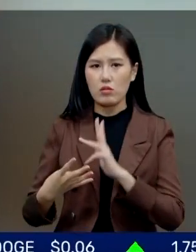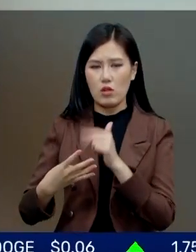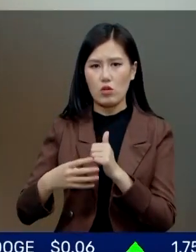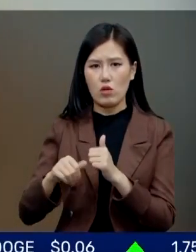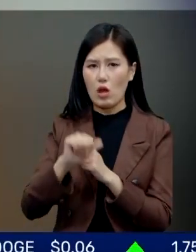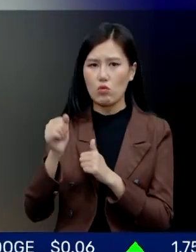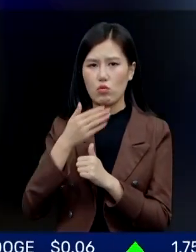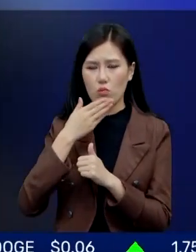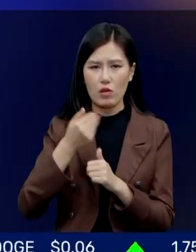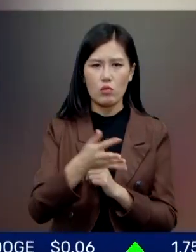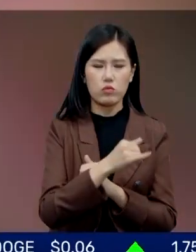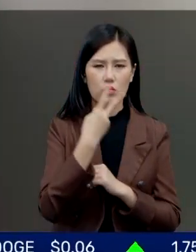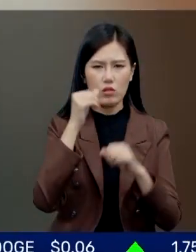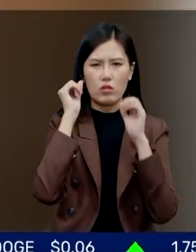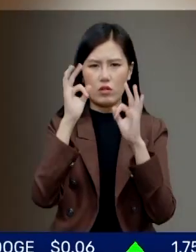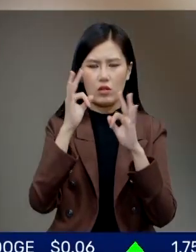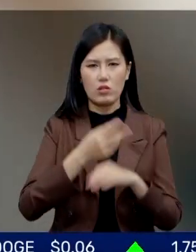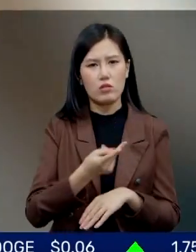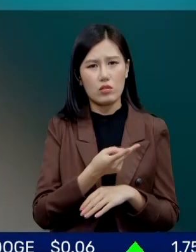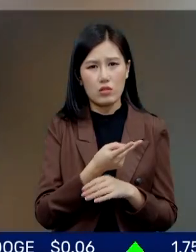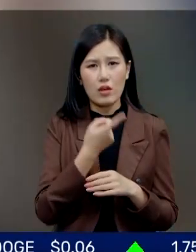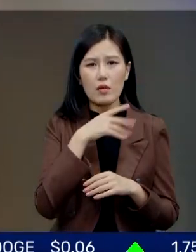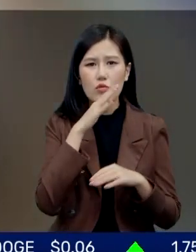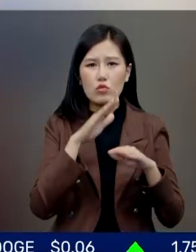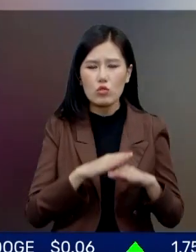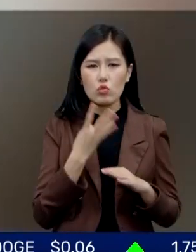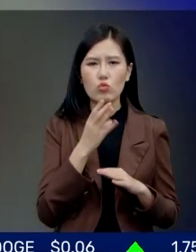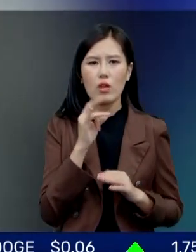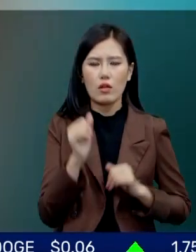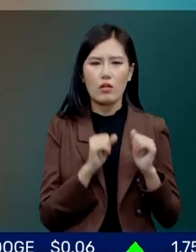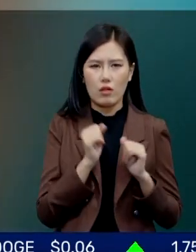юм а. Таталт өгч өндөр халуурсан хүүхдүүд дунд хамгийн бага нь 4 сартаа нэраа хүүхэд байгаа